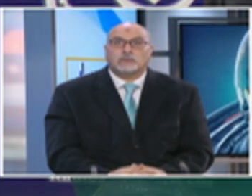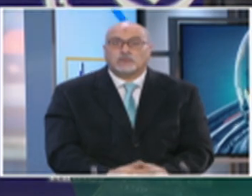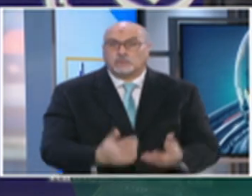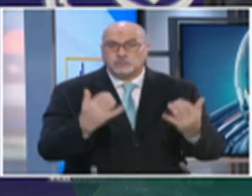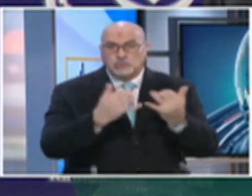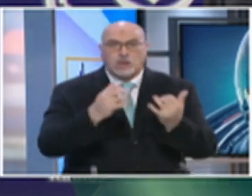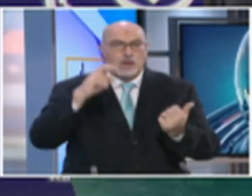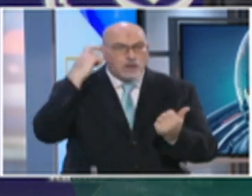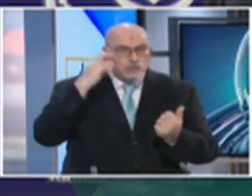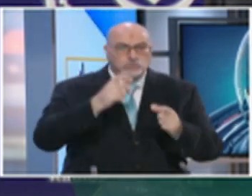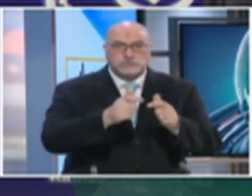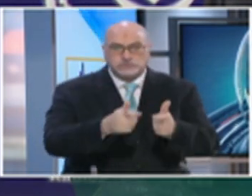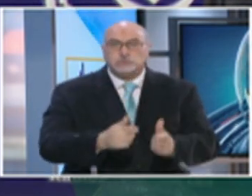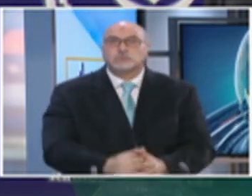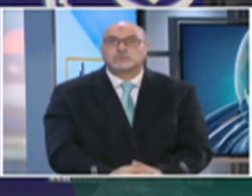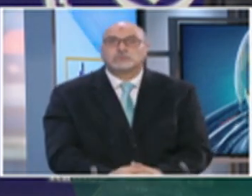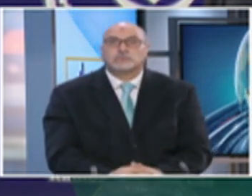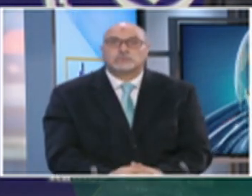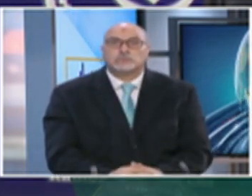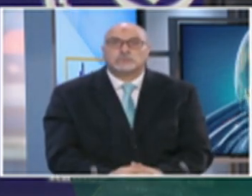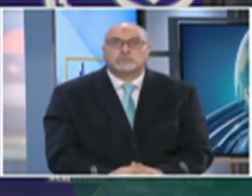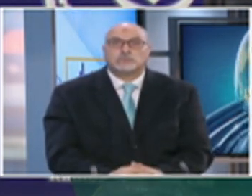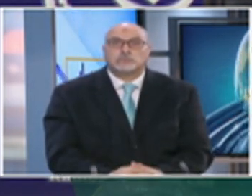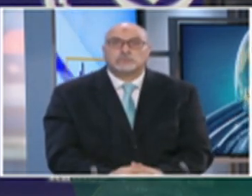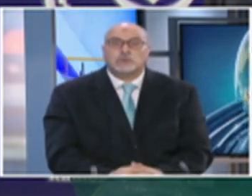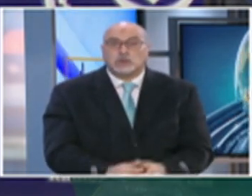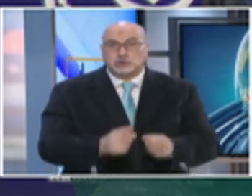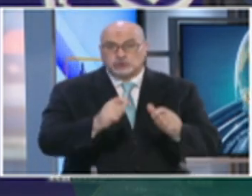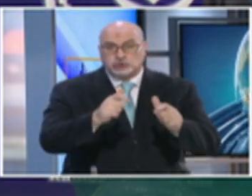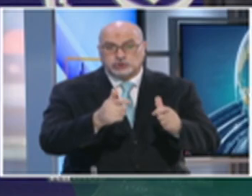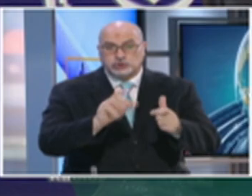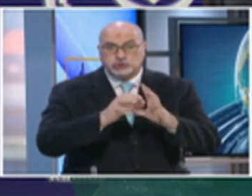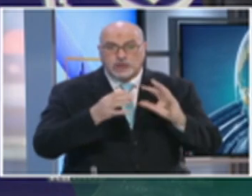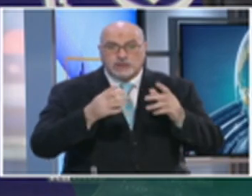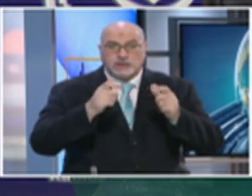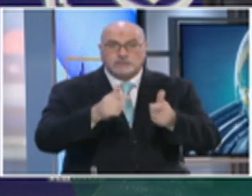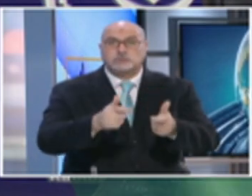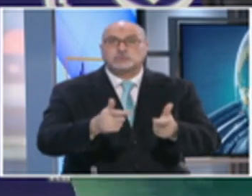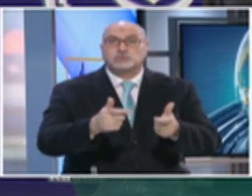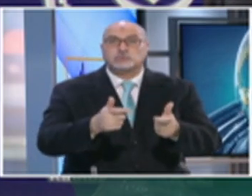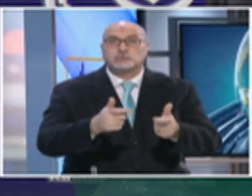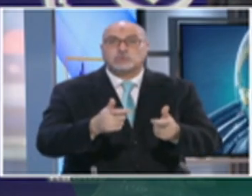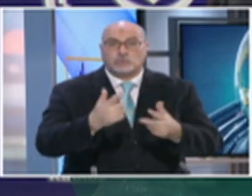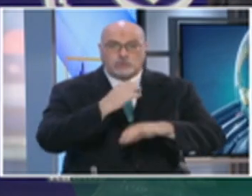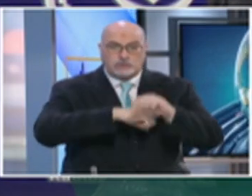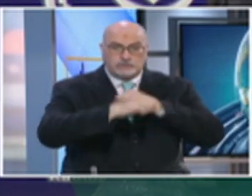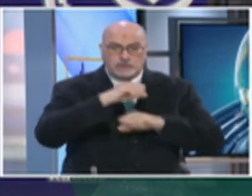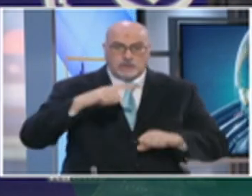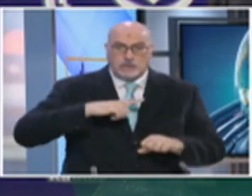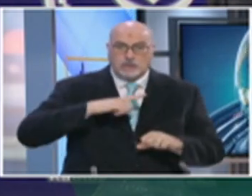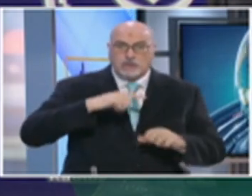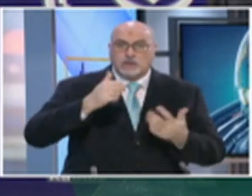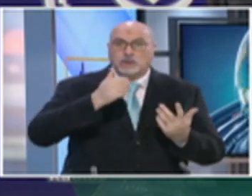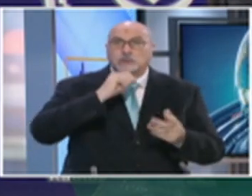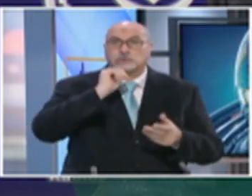السمعية البصرية، إذ أن القنوات التلفزيونية اللي راهي تنشط بدون كما